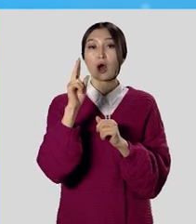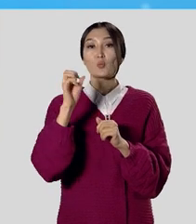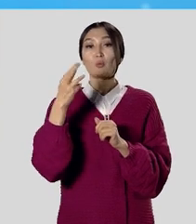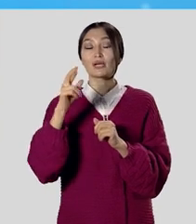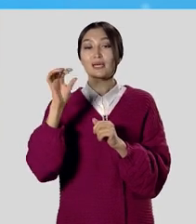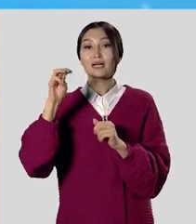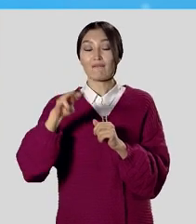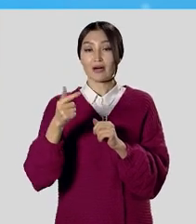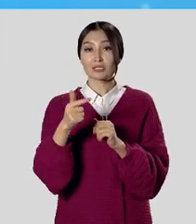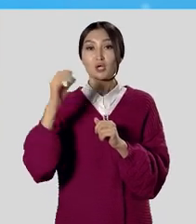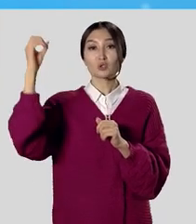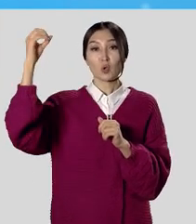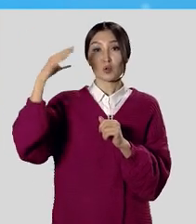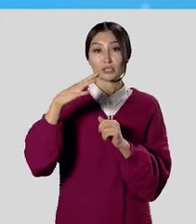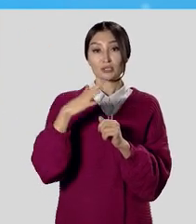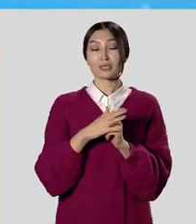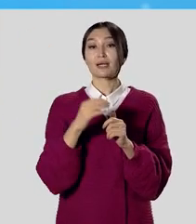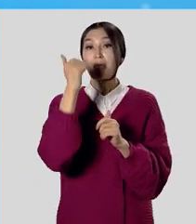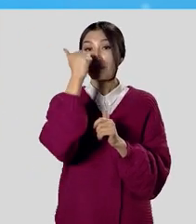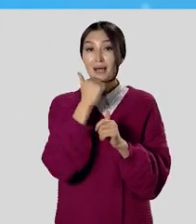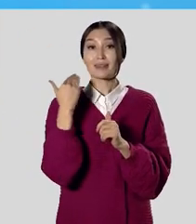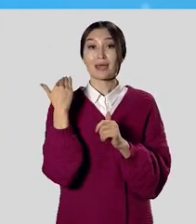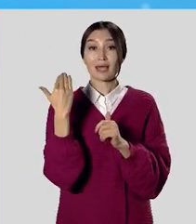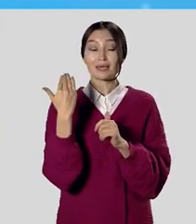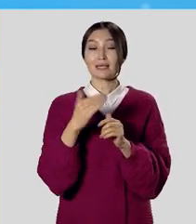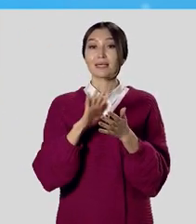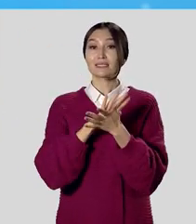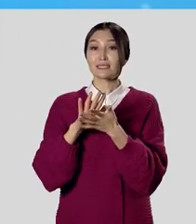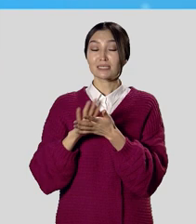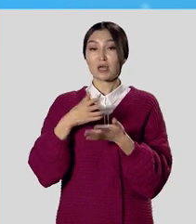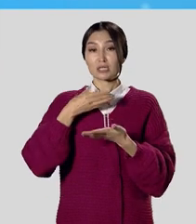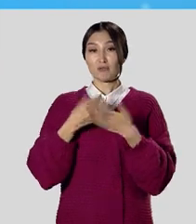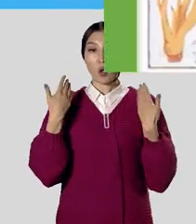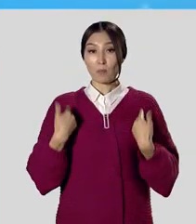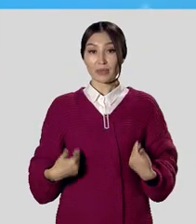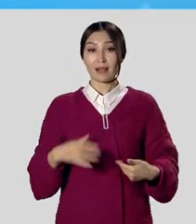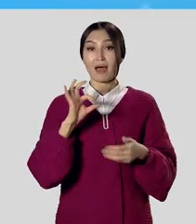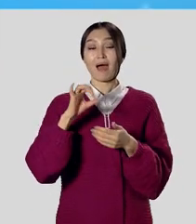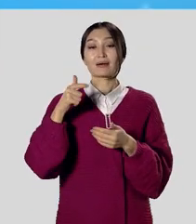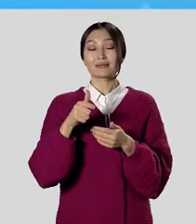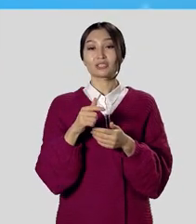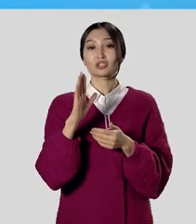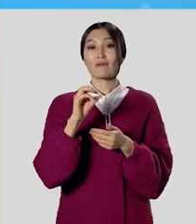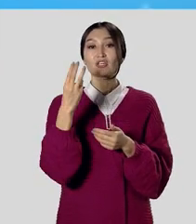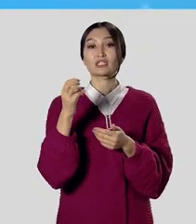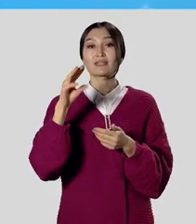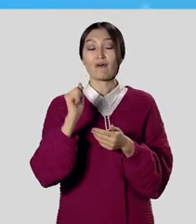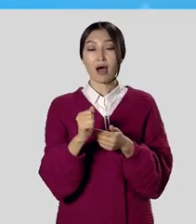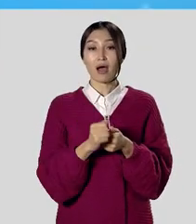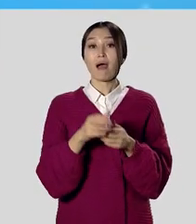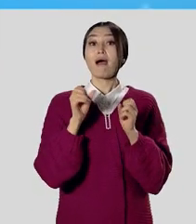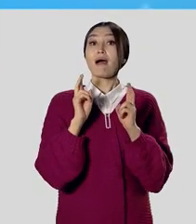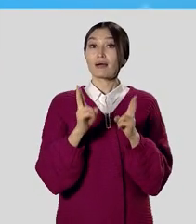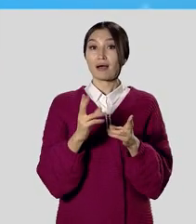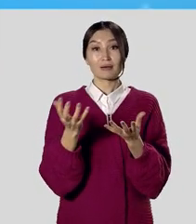аккумулировать солнечную энергию и благодаря ей синтезировать в своем теле органические вещества. А